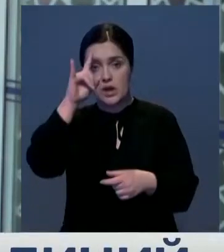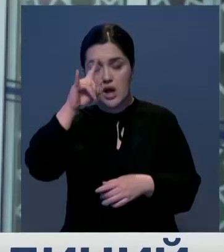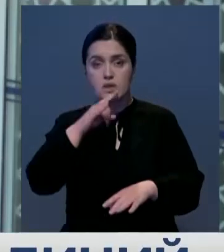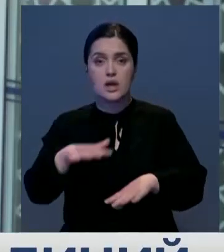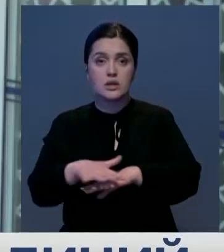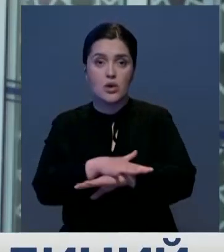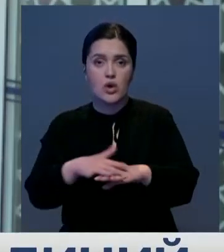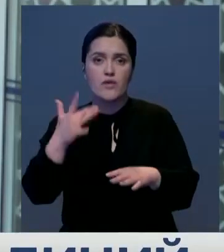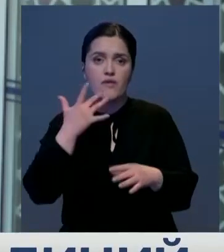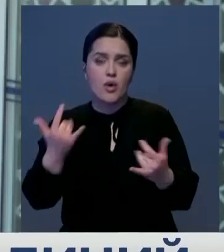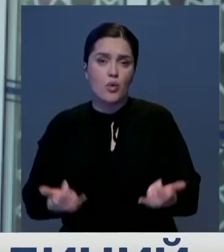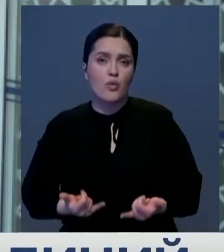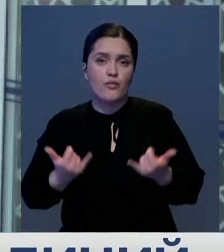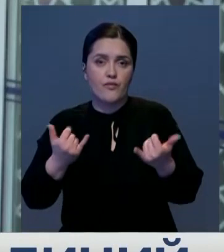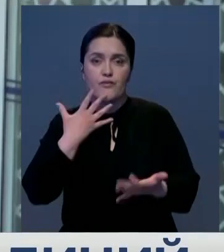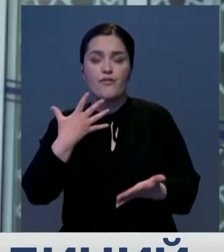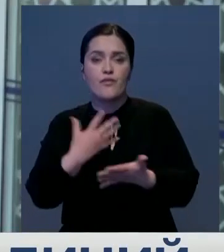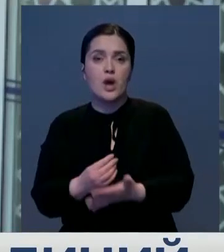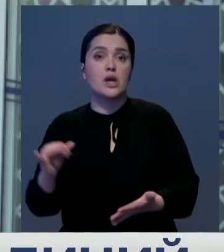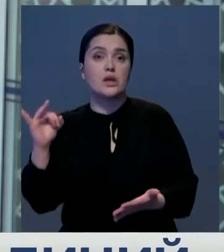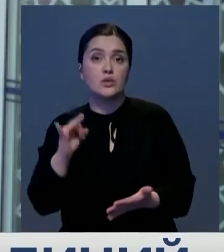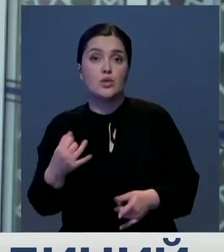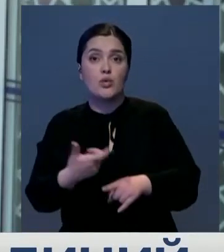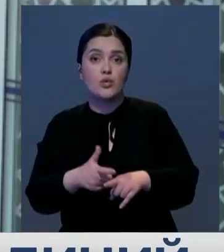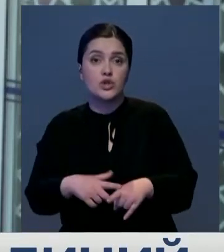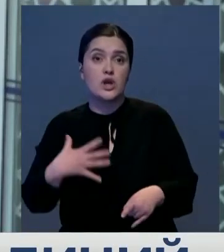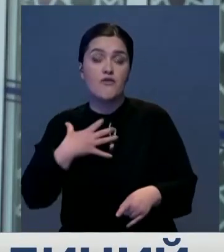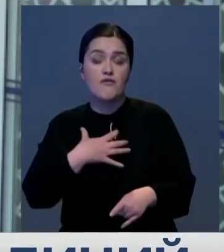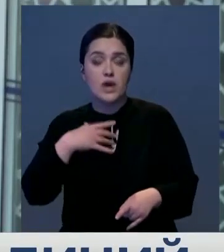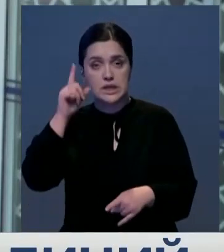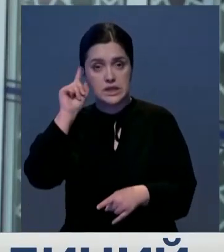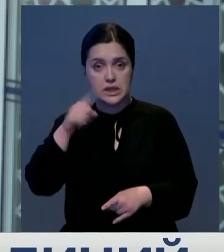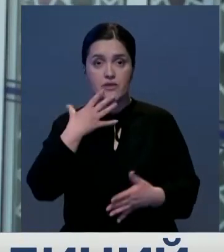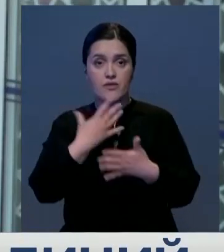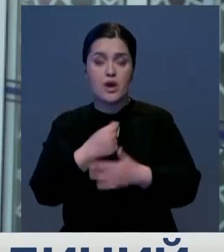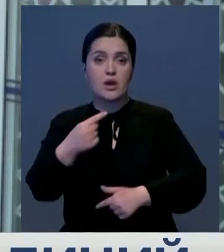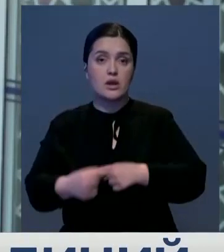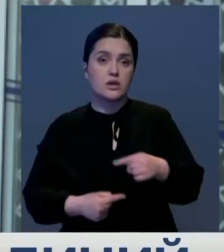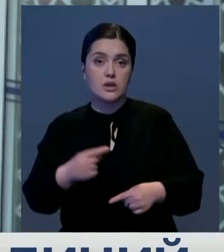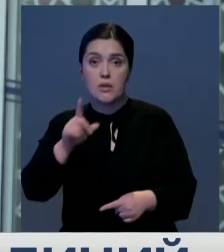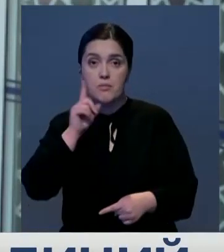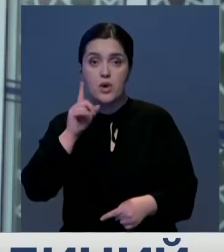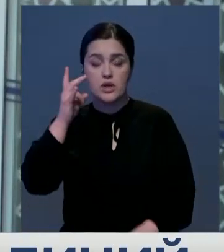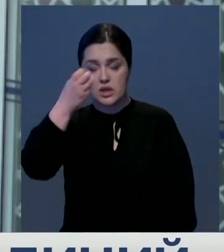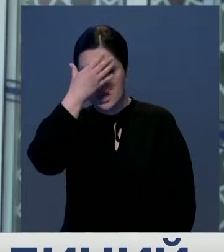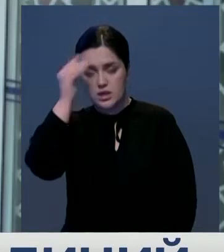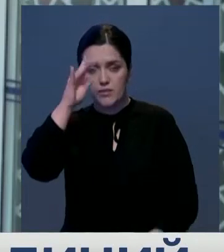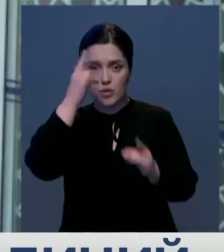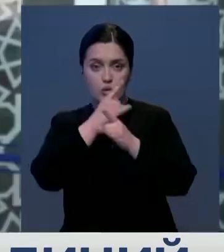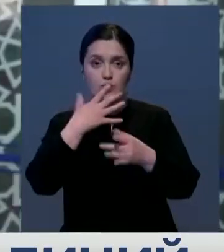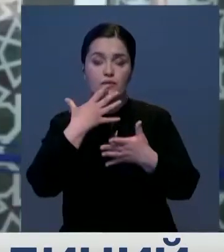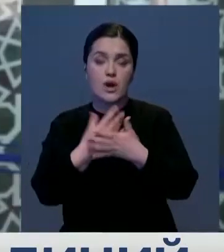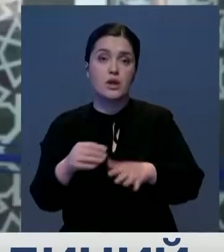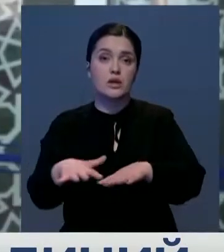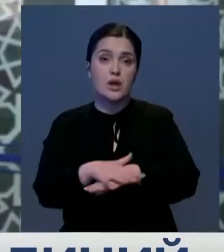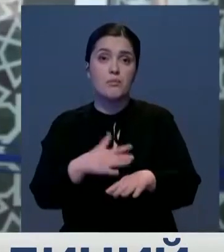всегда относился с уважением к своей истории. Очень важно знать свою родословную, а молодежи важно не забывать культуру своего народа.